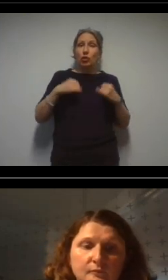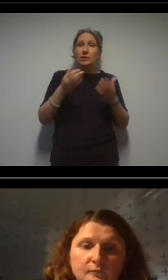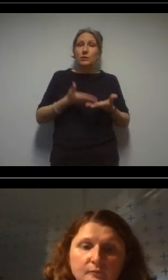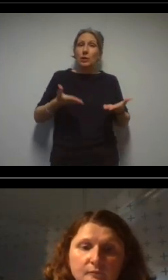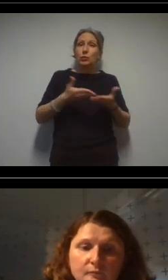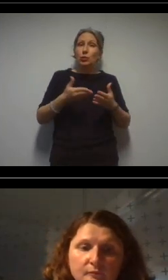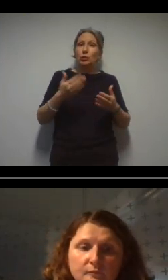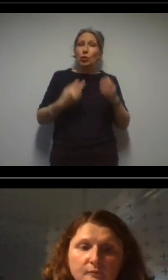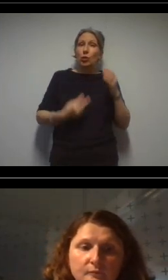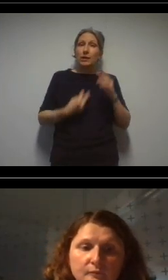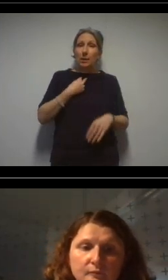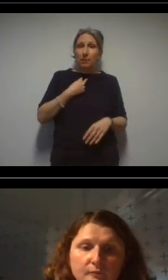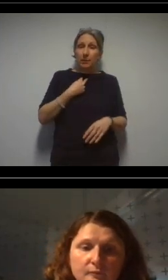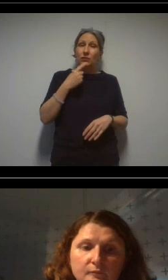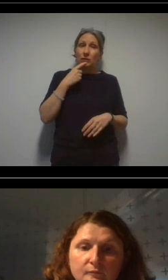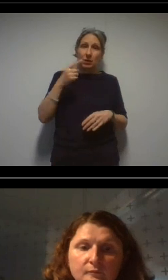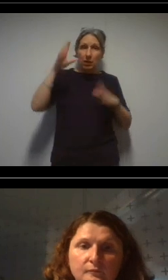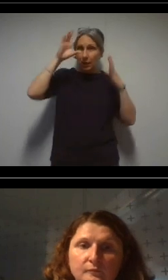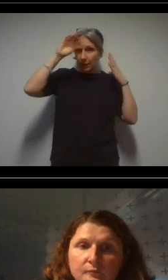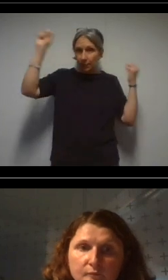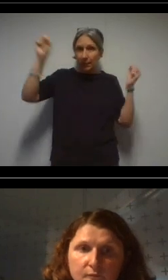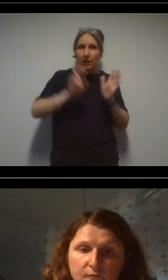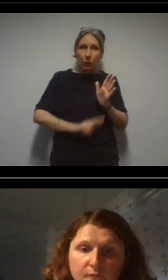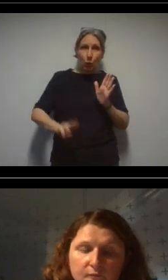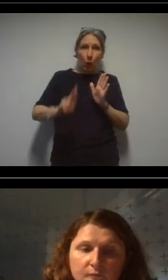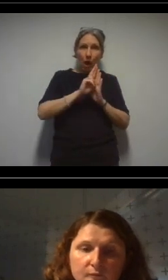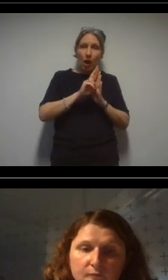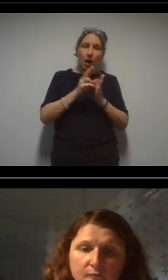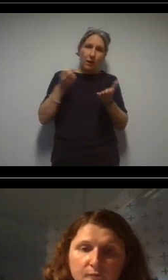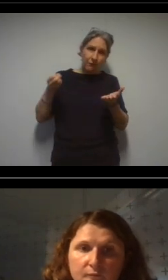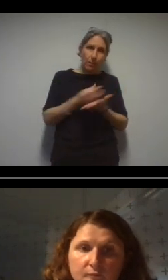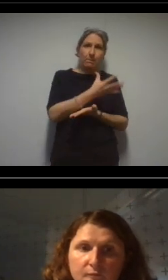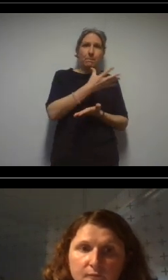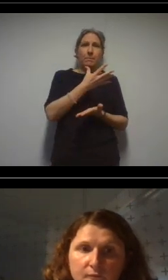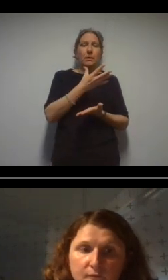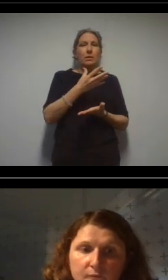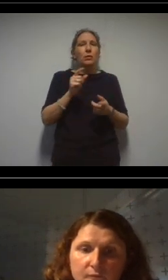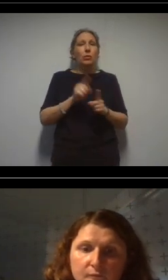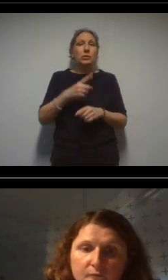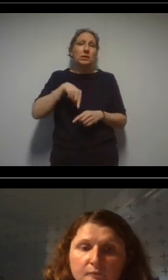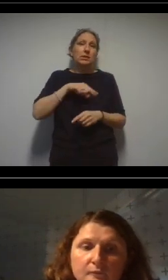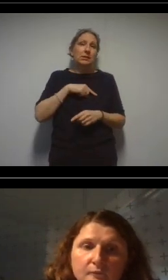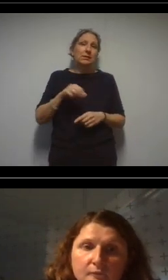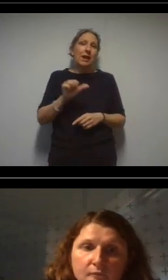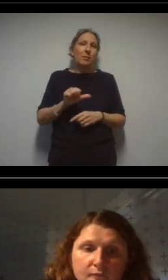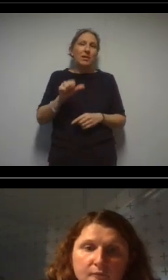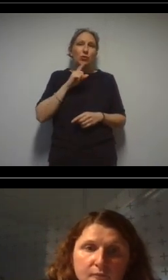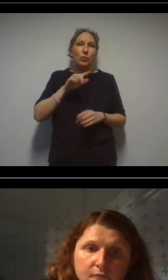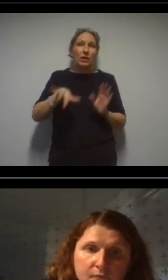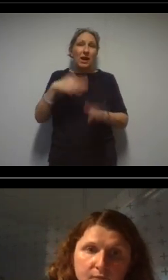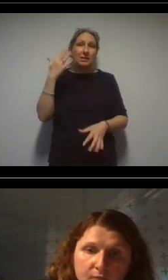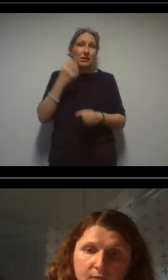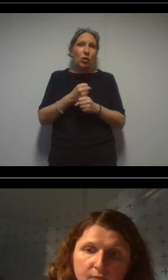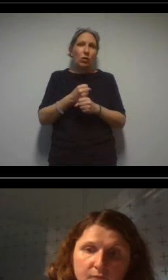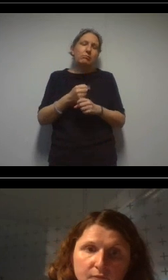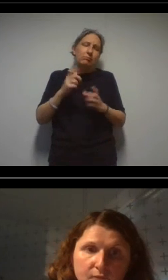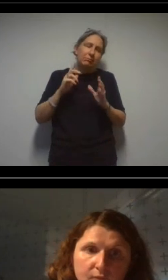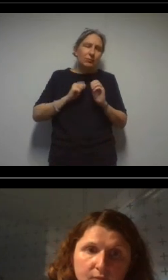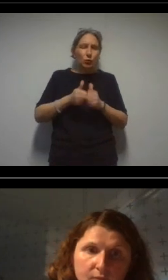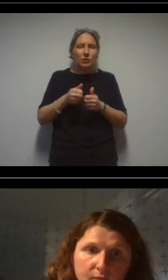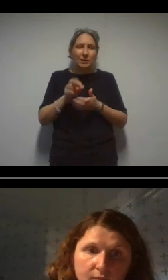a une communication officielle par ce biais-là. Et puis, Arpège, parce qu'on existe depuis 15 ans, sur certaines régions du moins, on